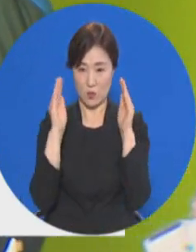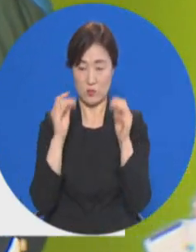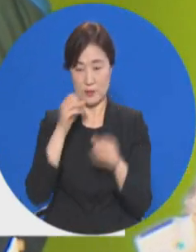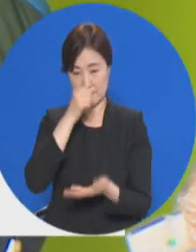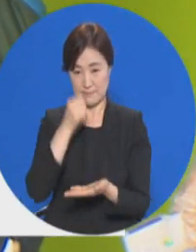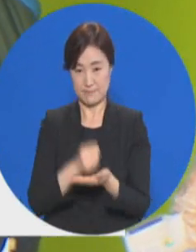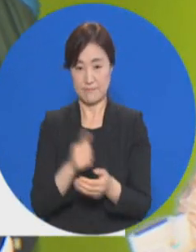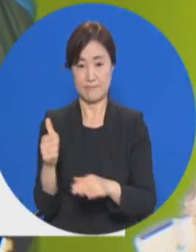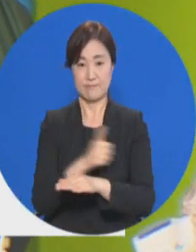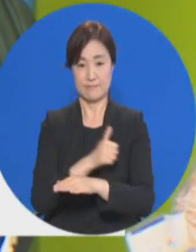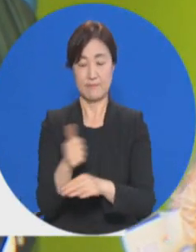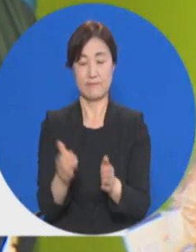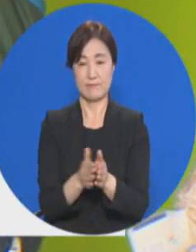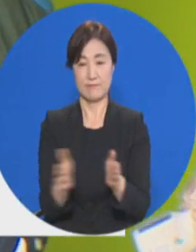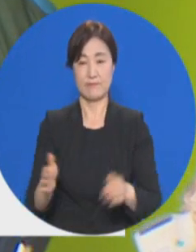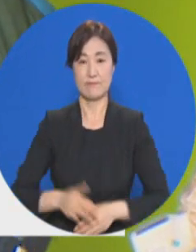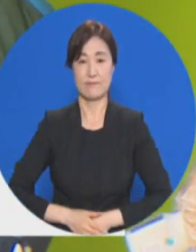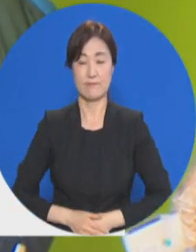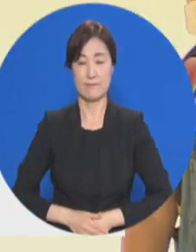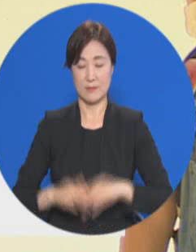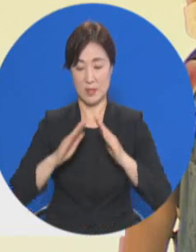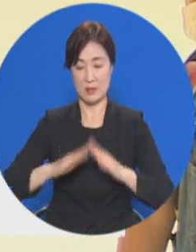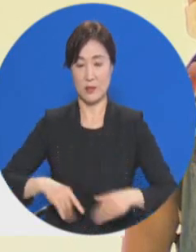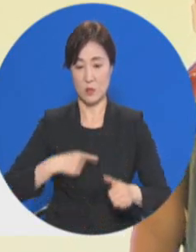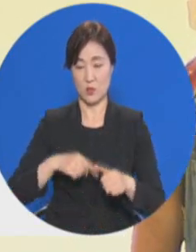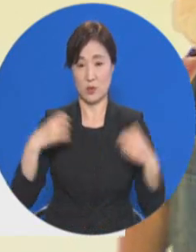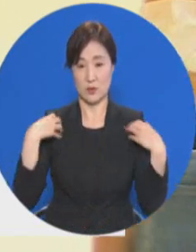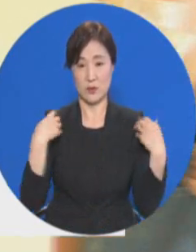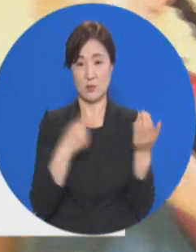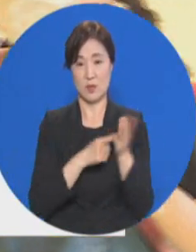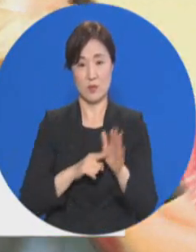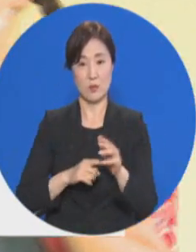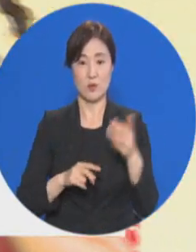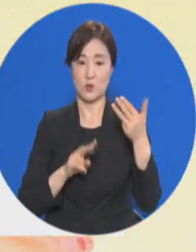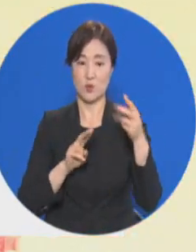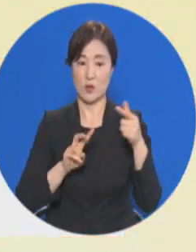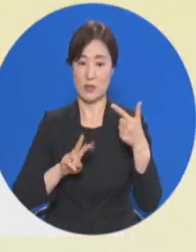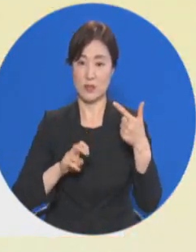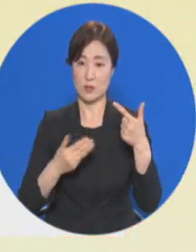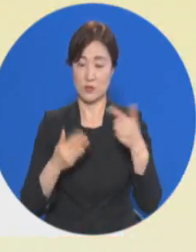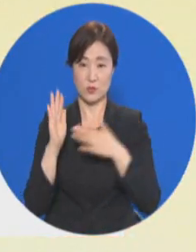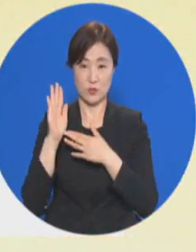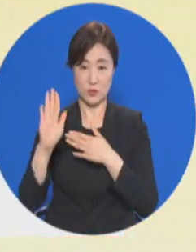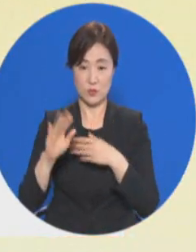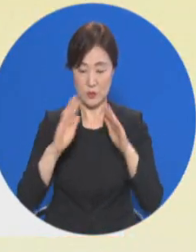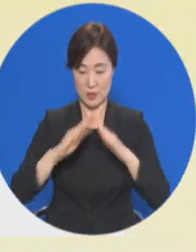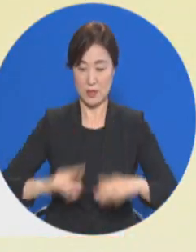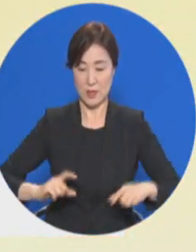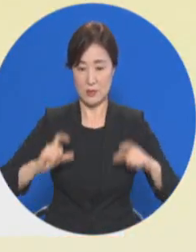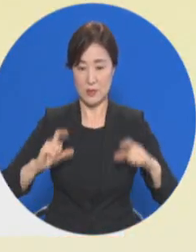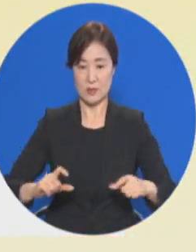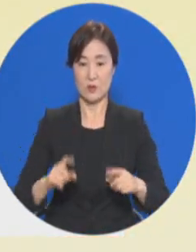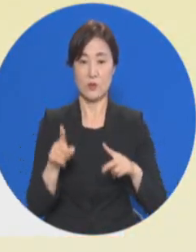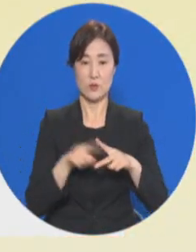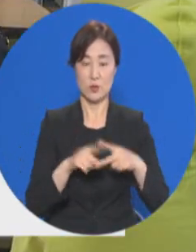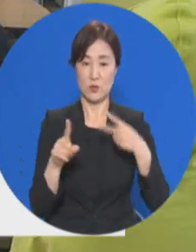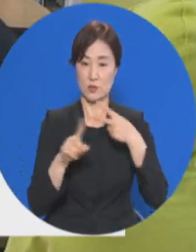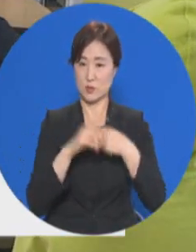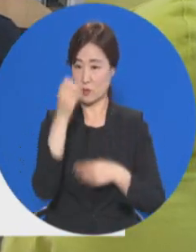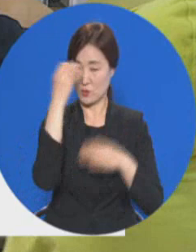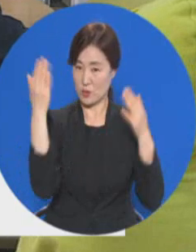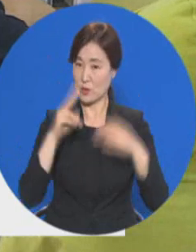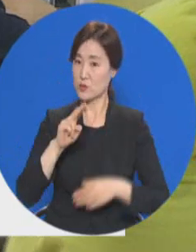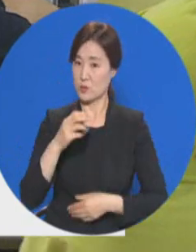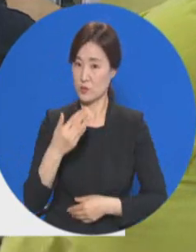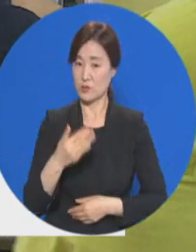있습니다. 전라남도 교육청에 따르면 지난달 29일 이후 전남 지역 초중고 29개 교가 하루에서